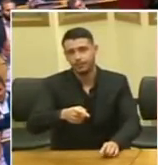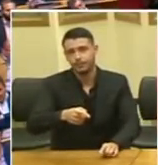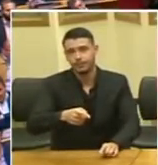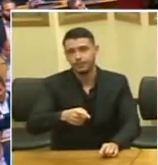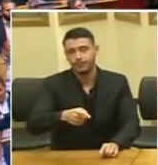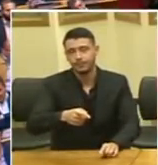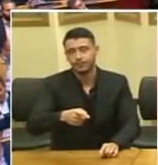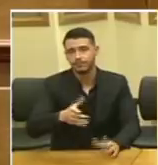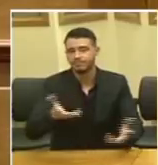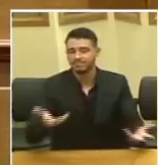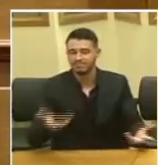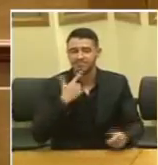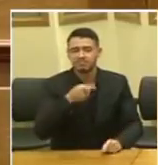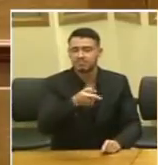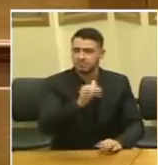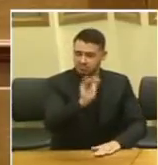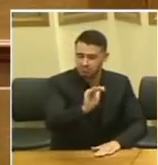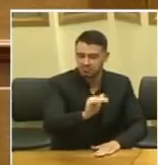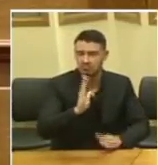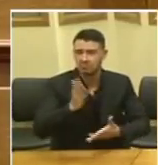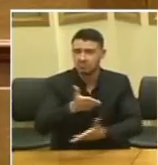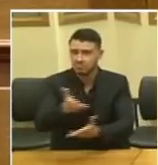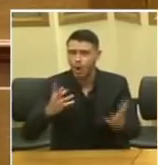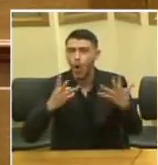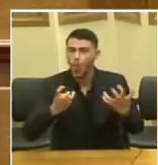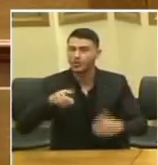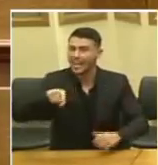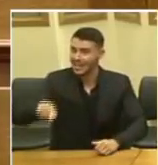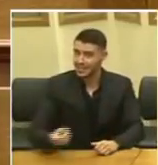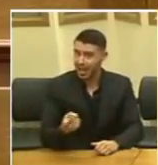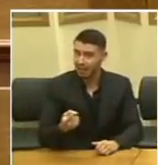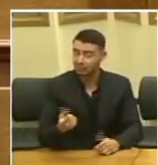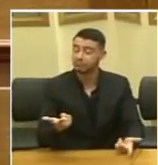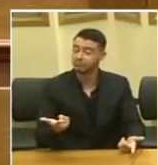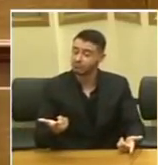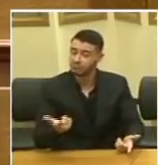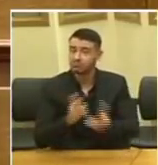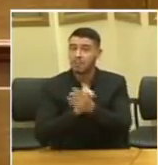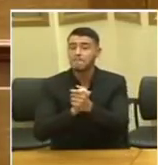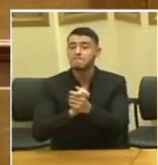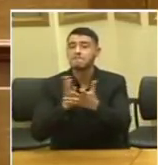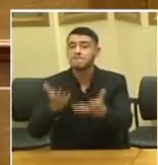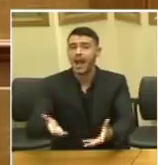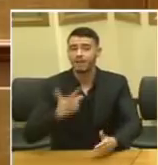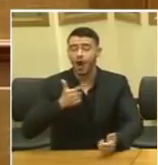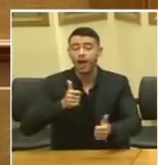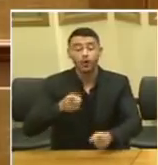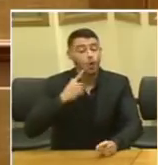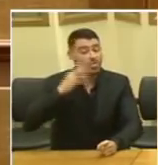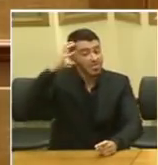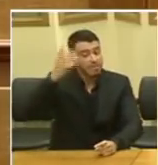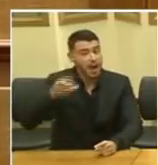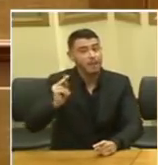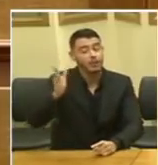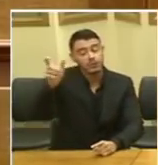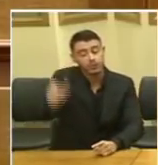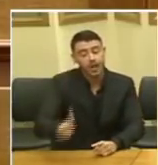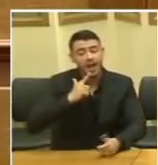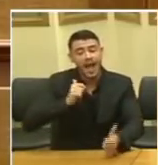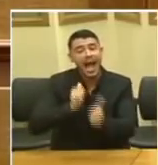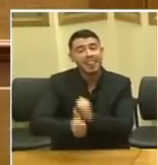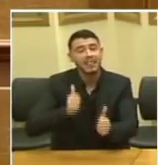Μαυρωτά και εσάς γράφει τη Δημοκρατία της Μακεδονίας το 89. Μπράβο κύριε Μαυρωτά, τότε σας είχα αθλητή στο πόλο, θυμάμαι. Αλλά τέτοια σφραγίδα δεν